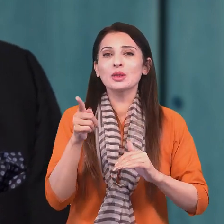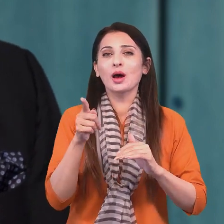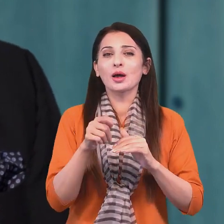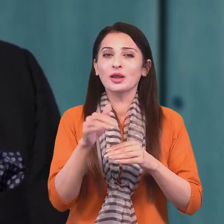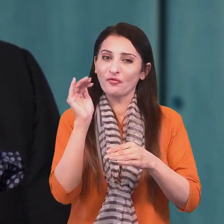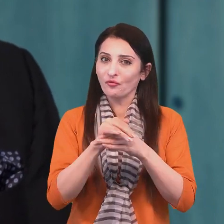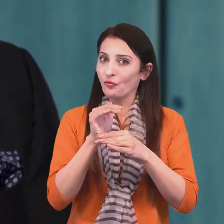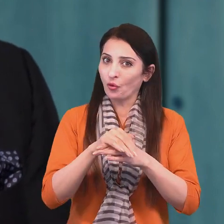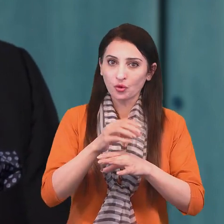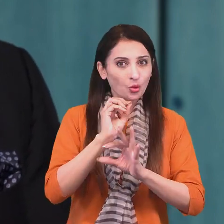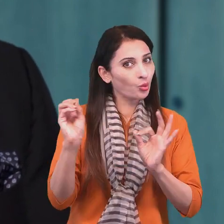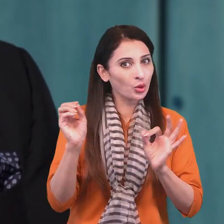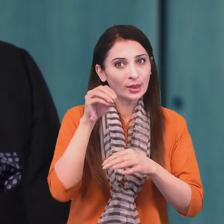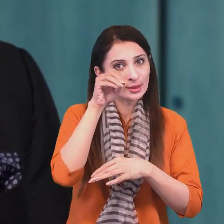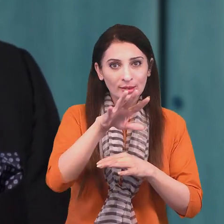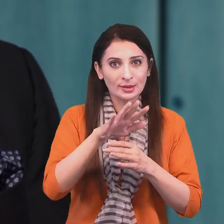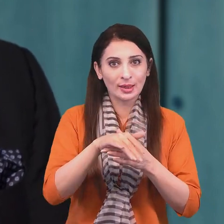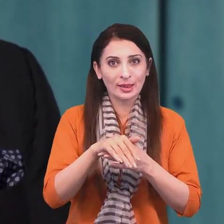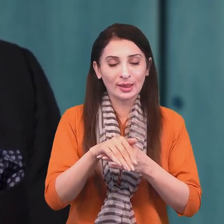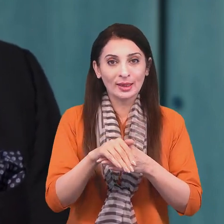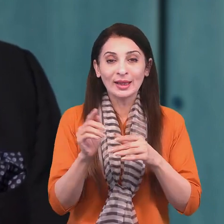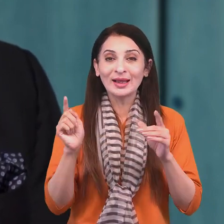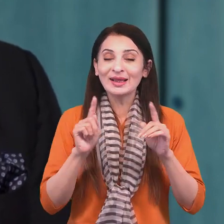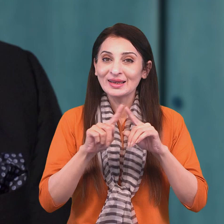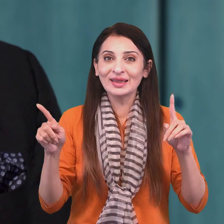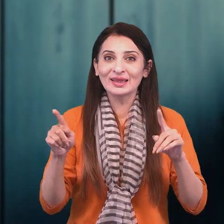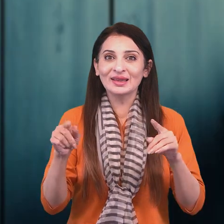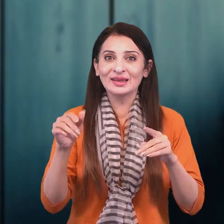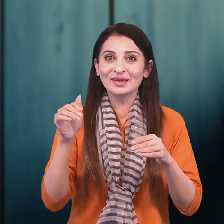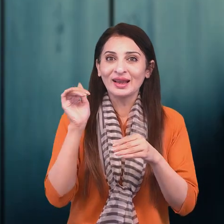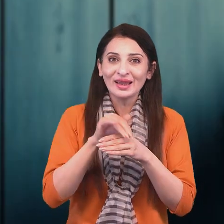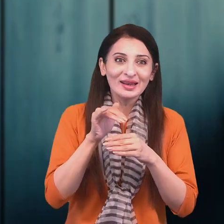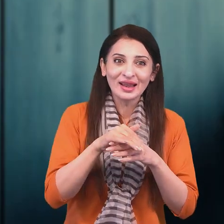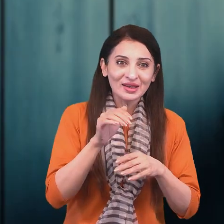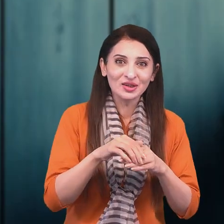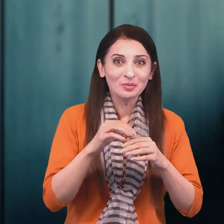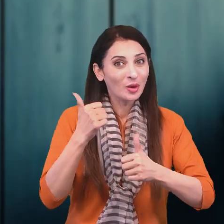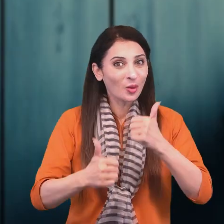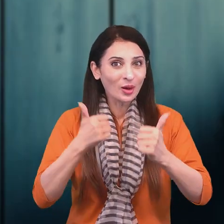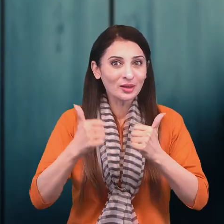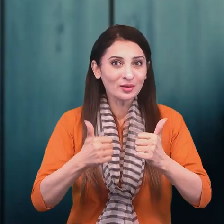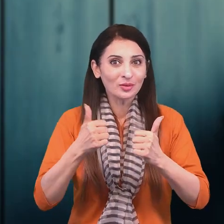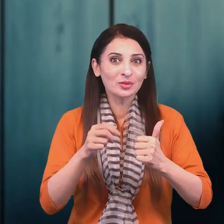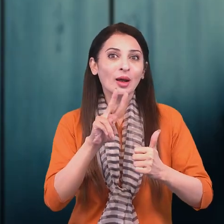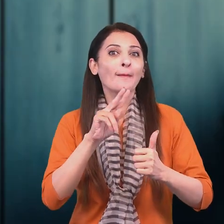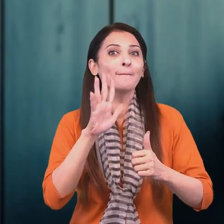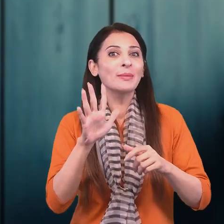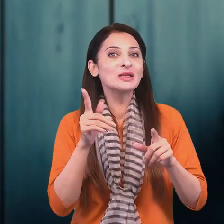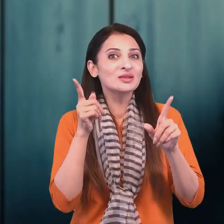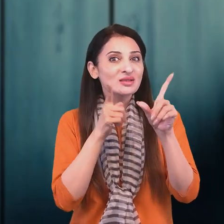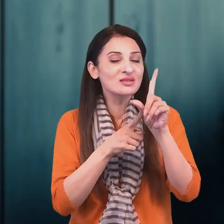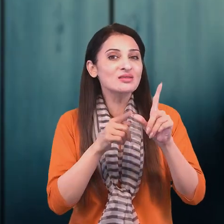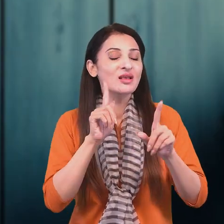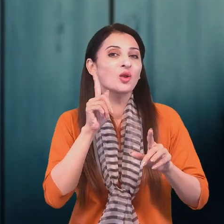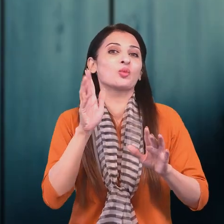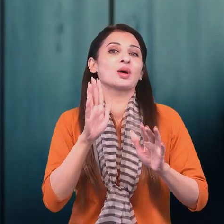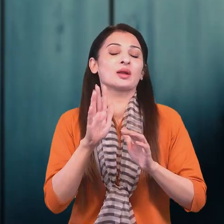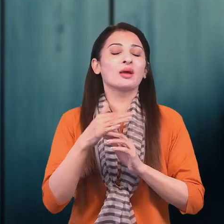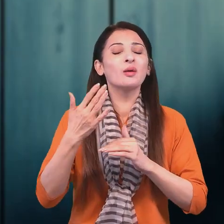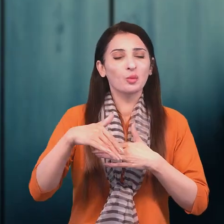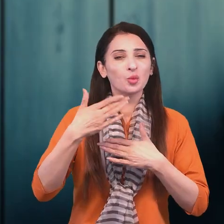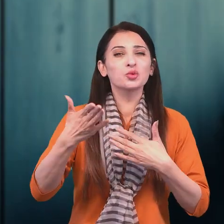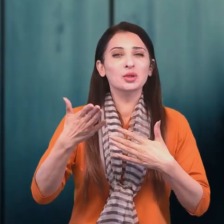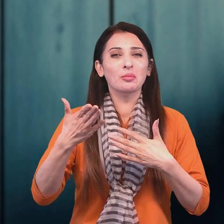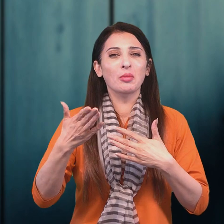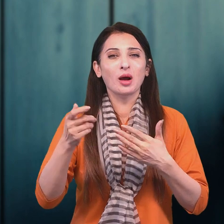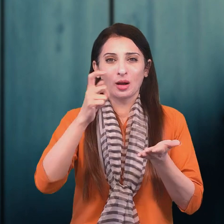लिए या पार्लियामेंटेरियन बनने के लिए जो हमारे यहाँ उम्र है वो 25 साल है। गो के बाद में लोकल गवर्नमेंट एक्ट आया,